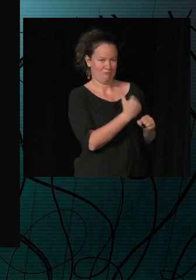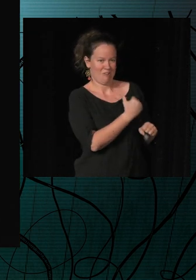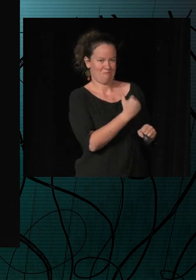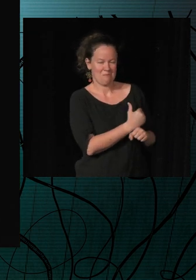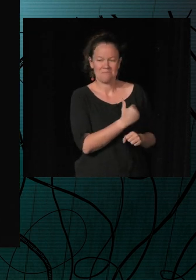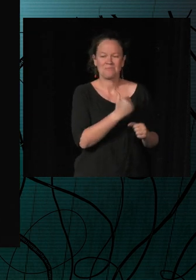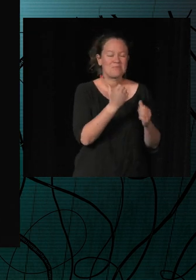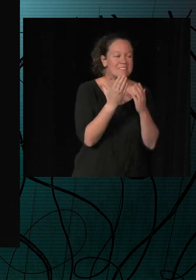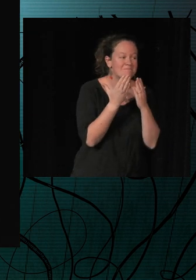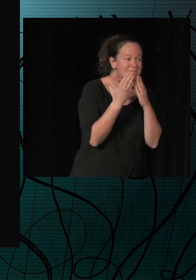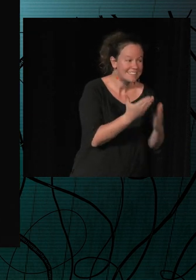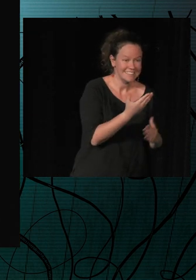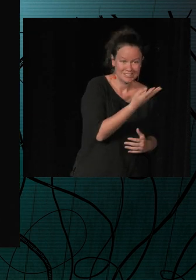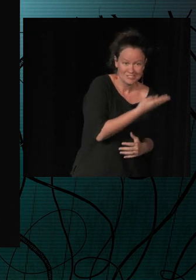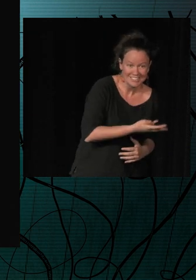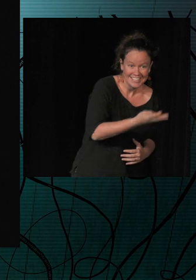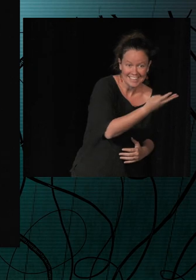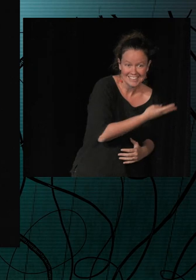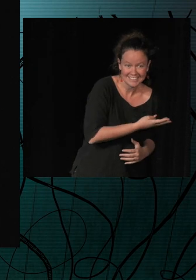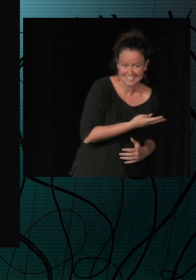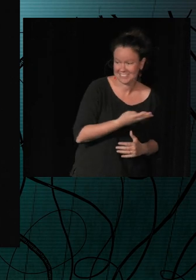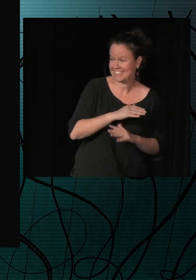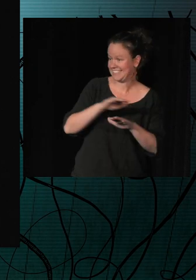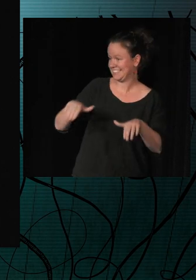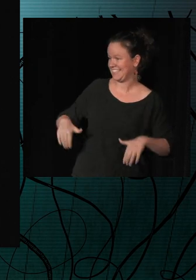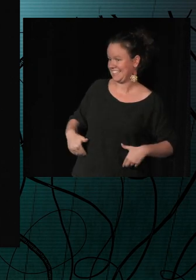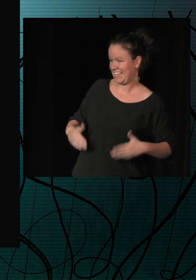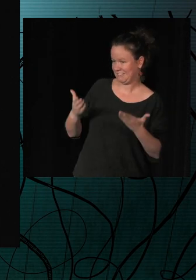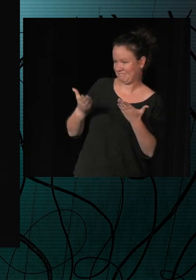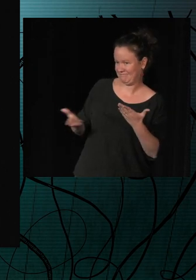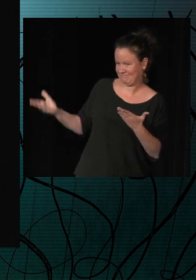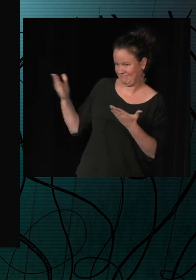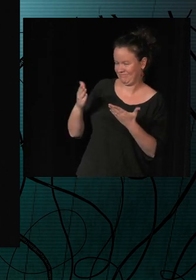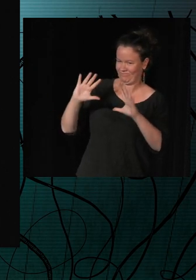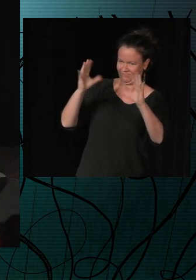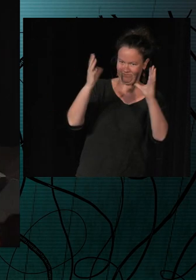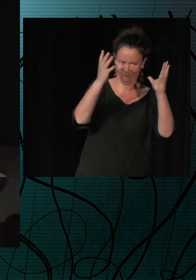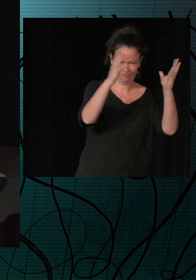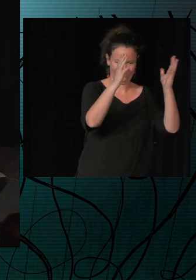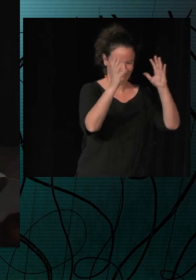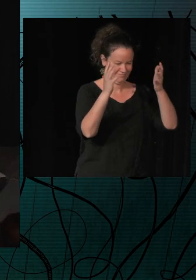merci à tous les trois à tous les quatre du coup puisque c'était la dernière table ronde donc vous pouvez les applaudir chaleureusement